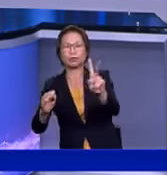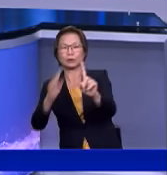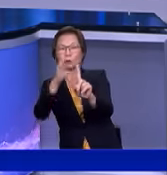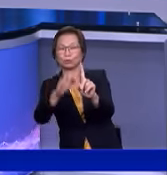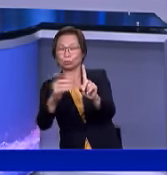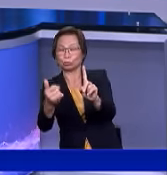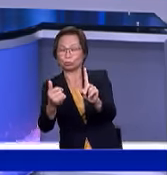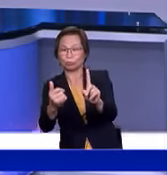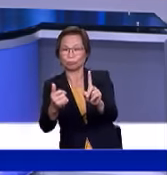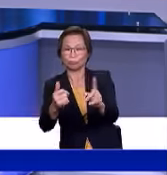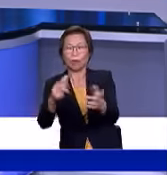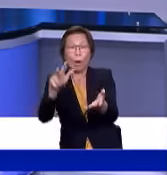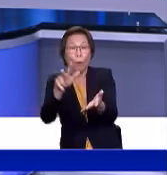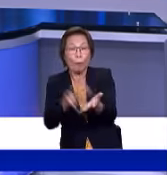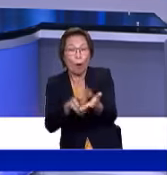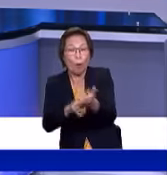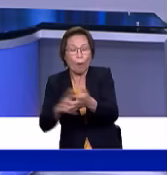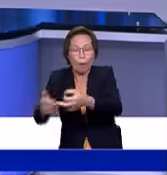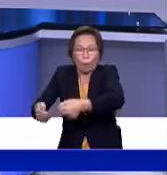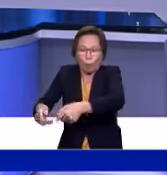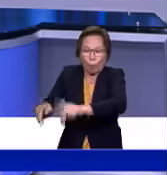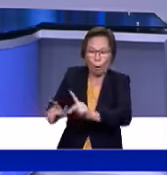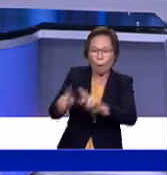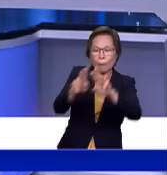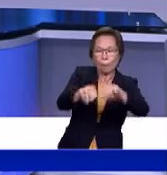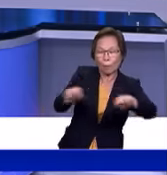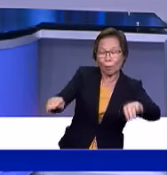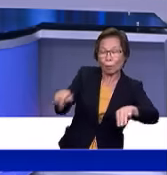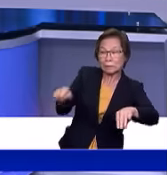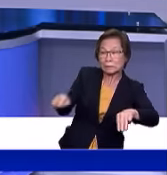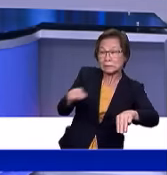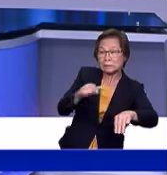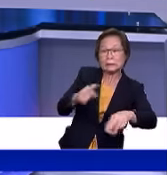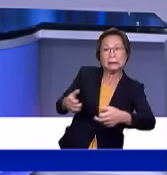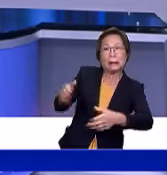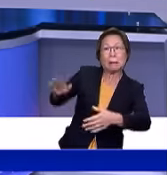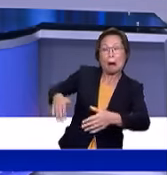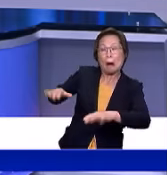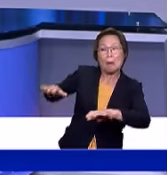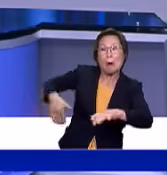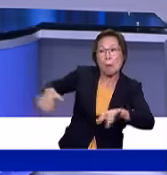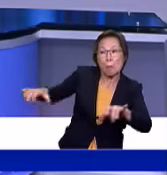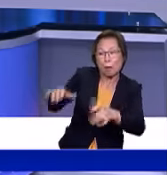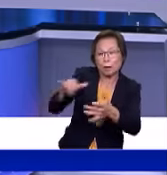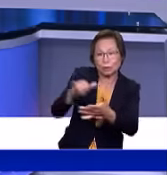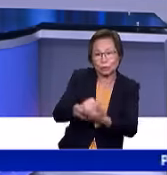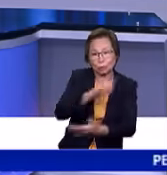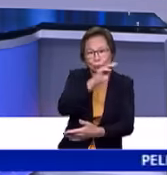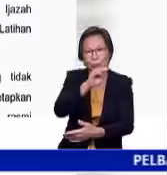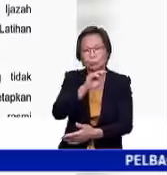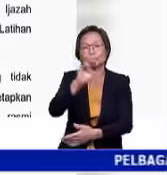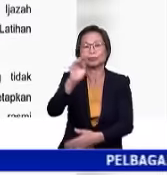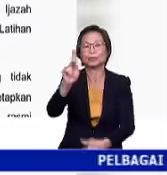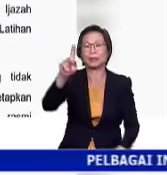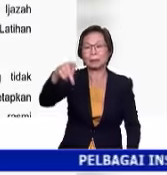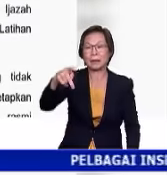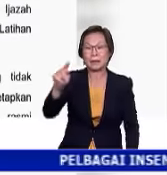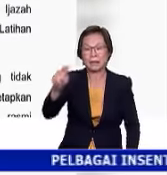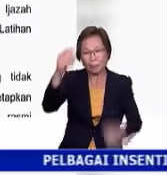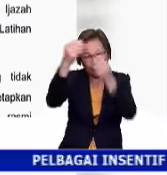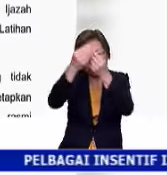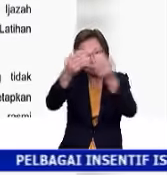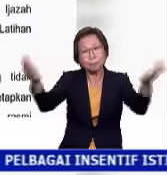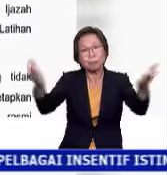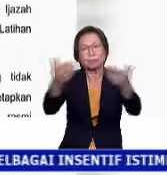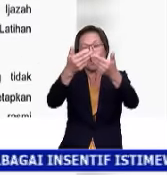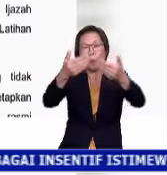Ya, keputusan dibuat bagi memberi peluang kepada pelajar yang tidak sempat berbuat demikian. Kementerian Pengajian Tinggi KPT